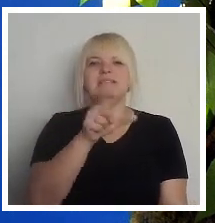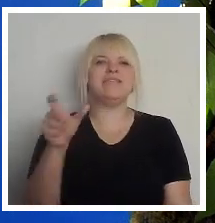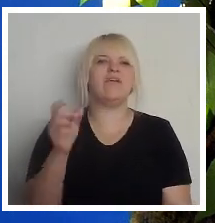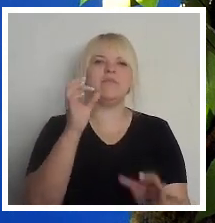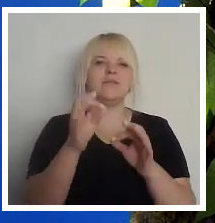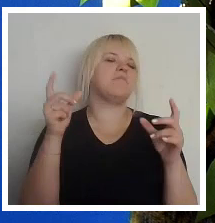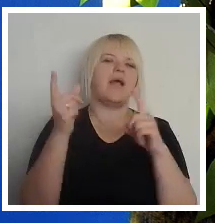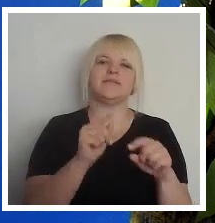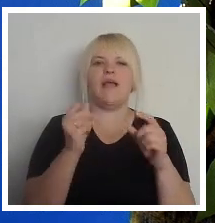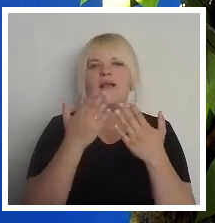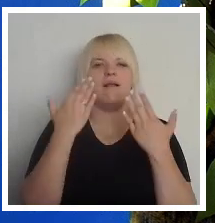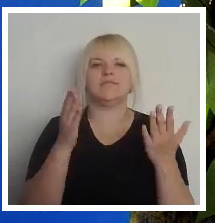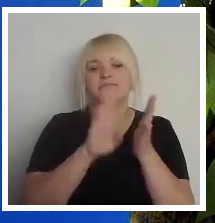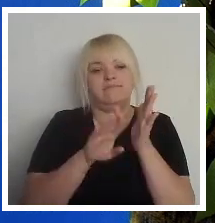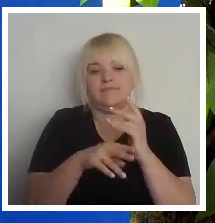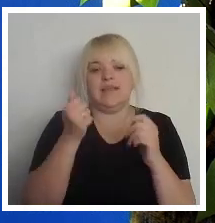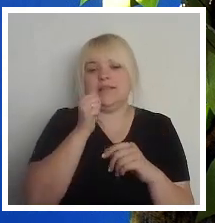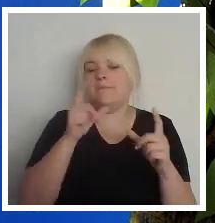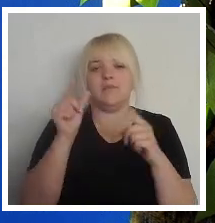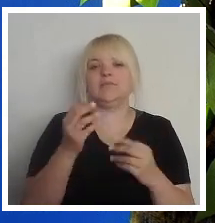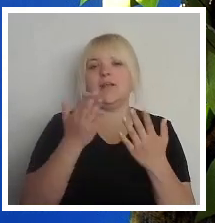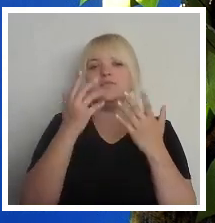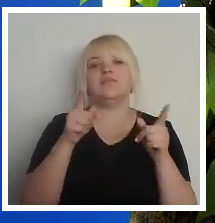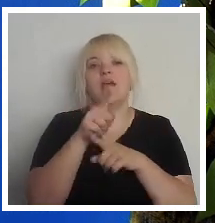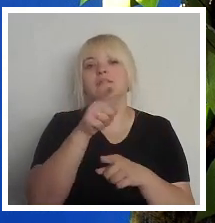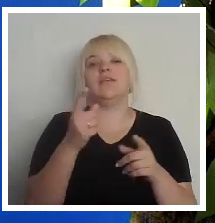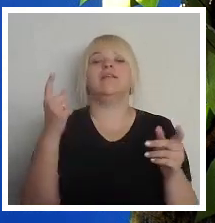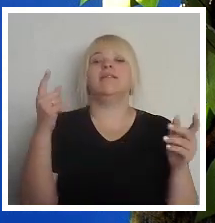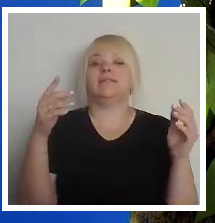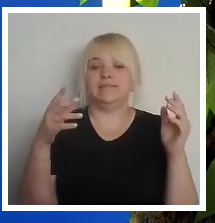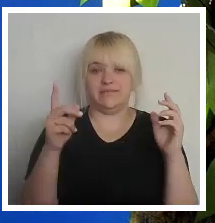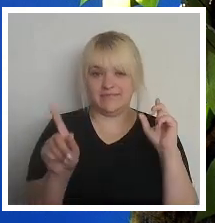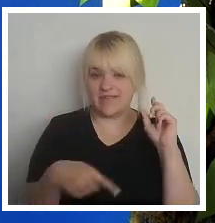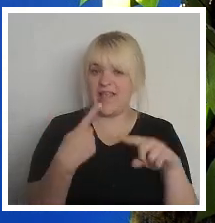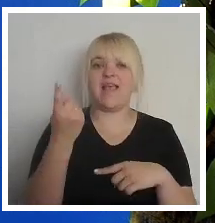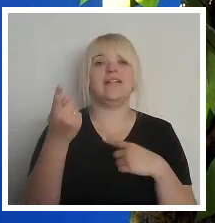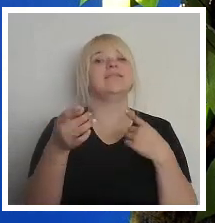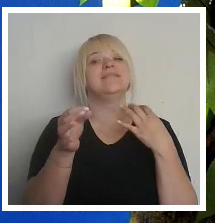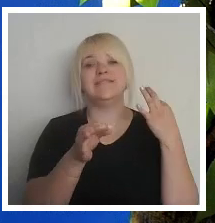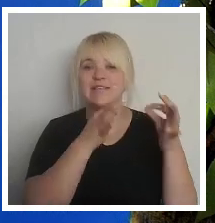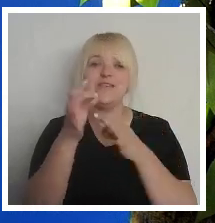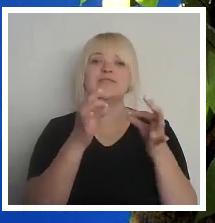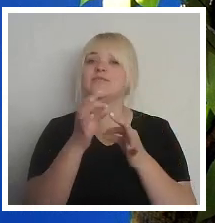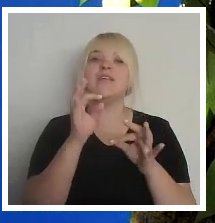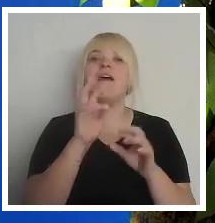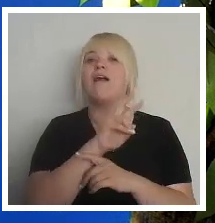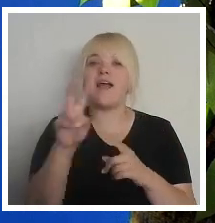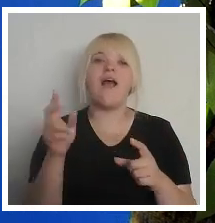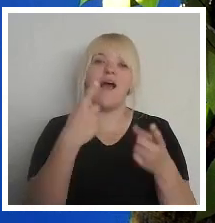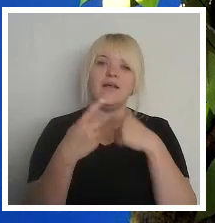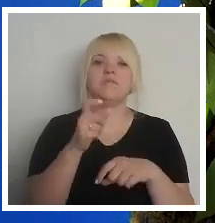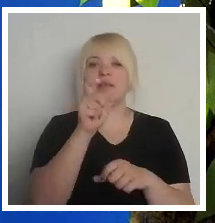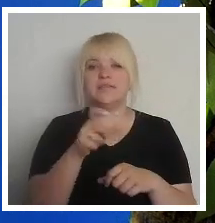mazāk lasa. Un te noteikti mēs nonākam pie vēl vienas diskusijas par to, kā atgriezt cilvēkus pie